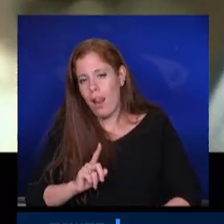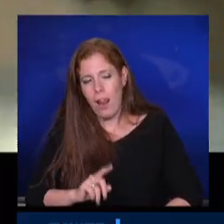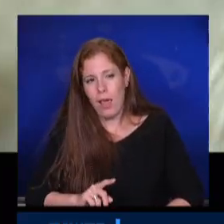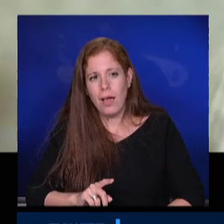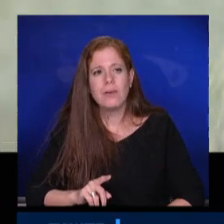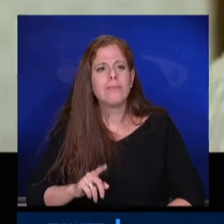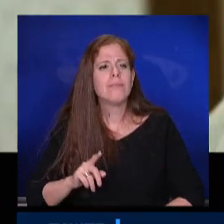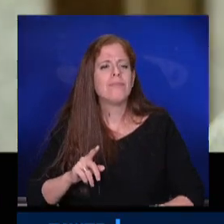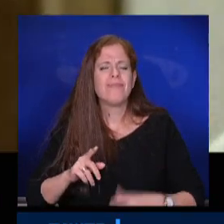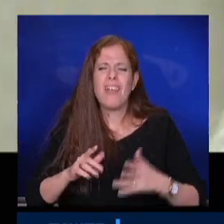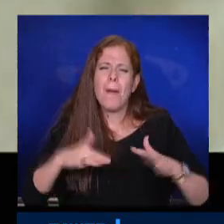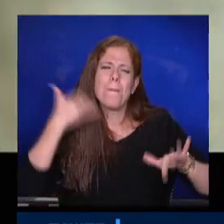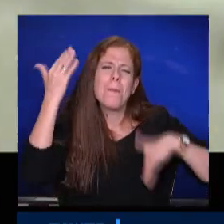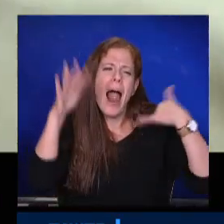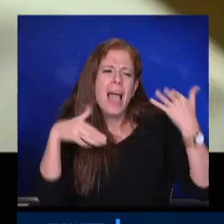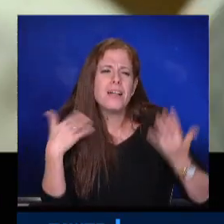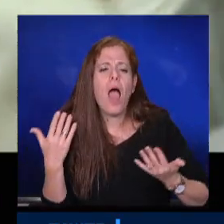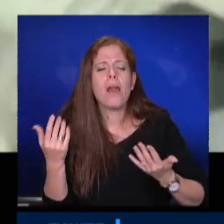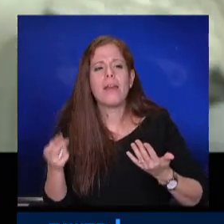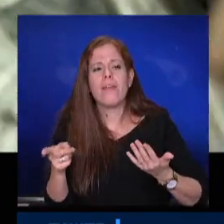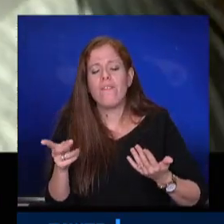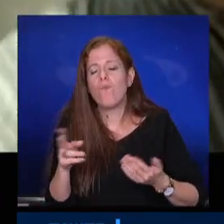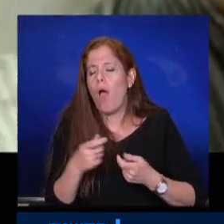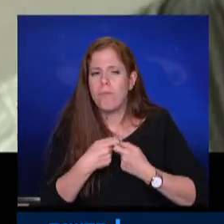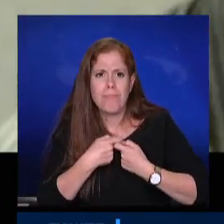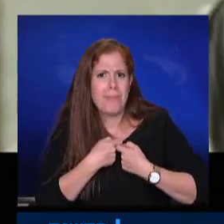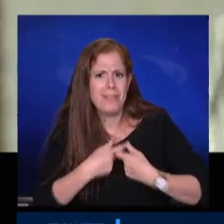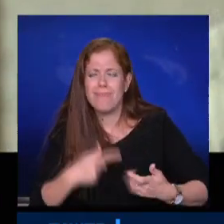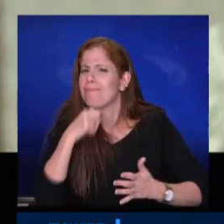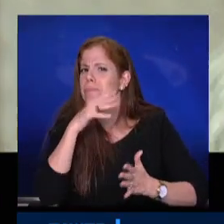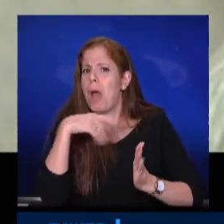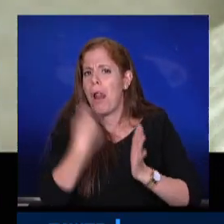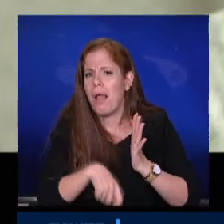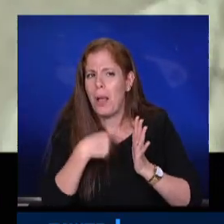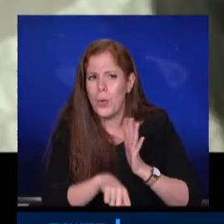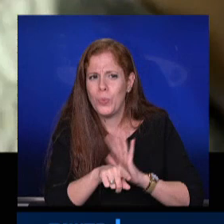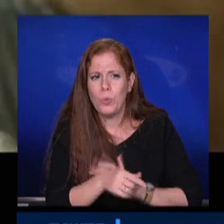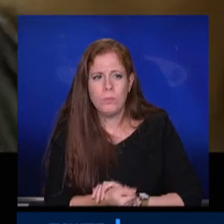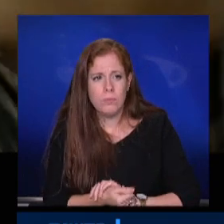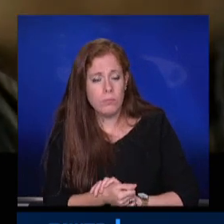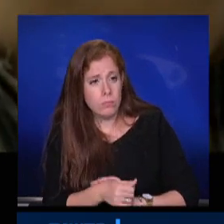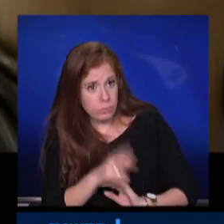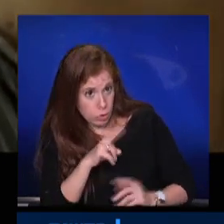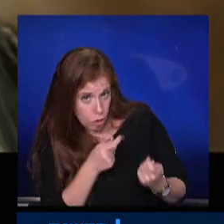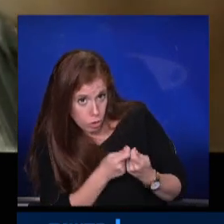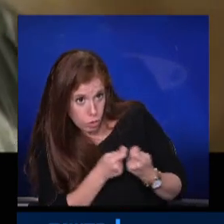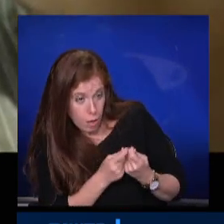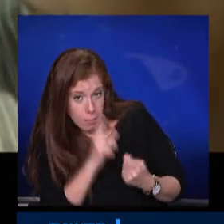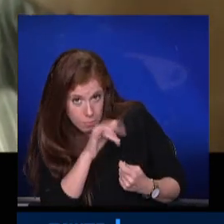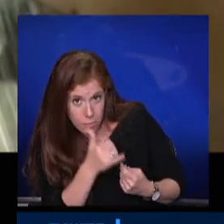וכמה מאומה גדולה סביבו, בו היה בסדר. אבו אדלר, אינת אידק תוסה, בקבר, פוק, מה